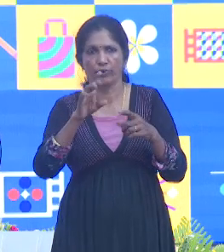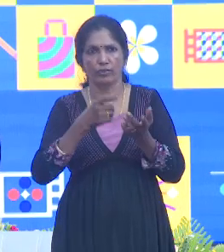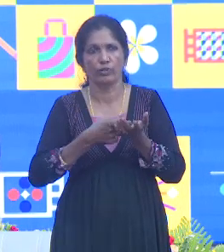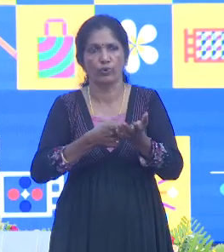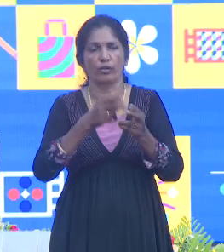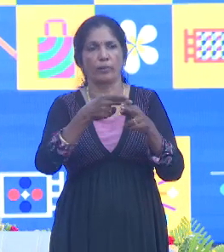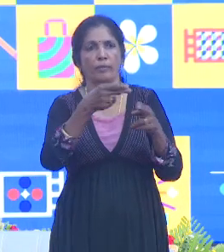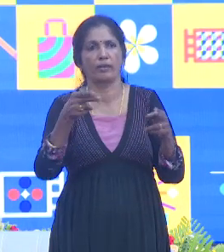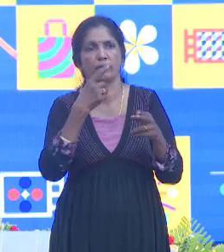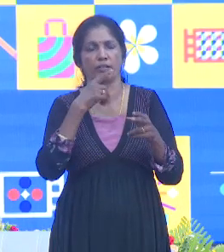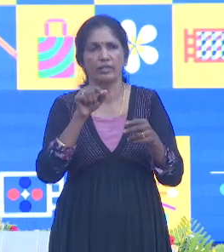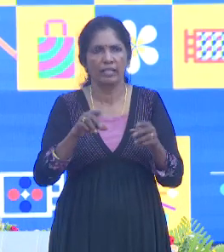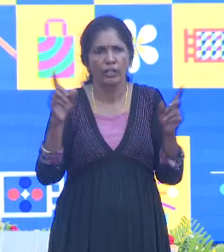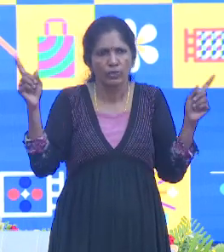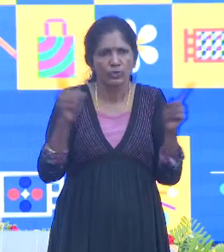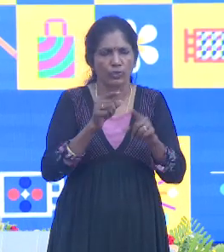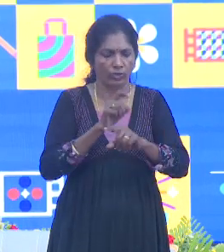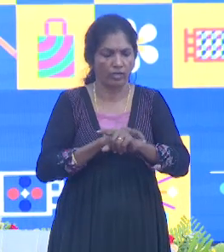ഞാൻ ചുരുങ്ങിയ സമയം കൊണ്ട്